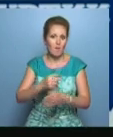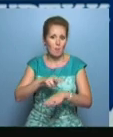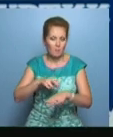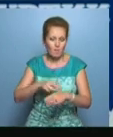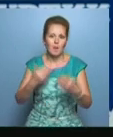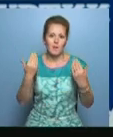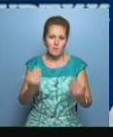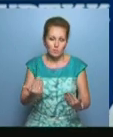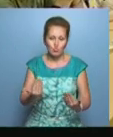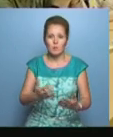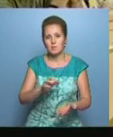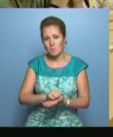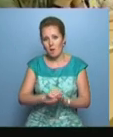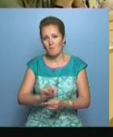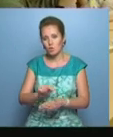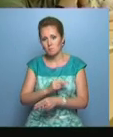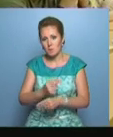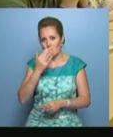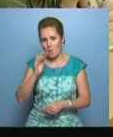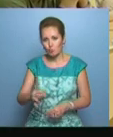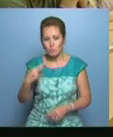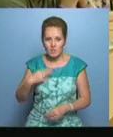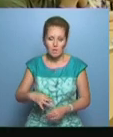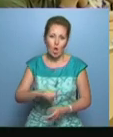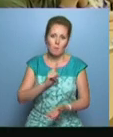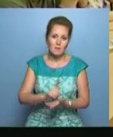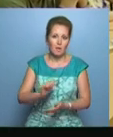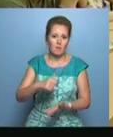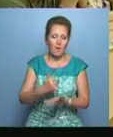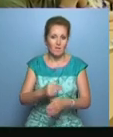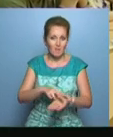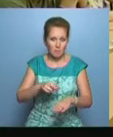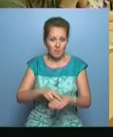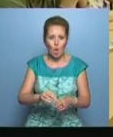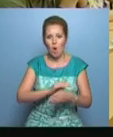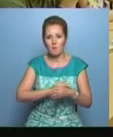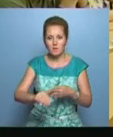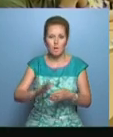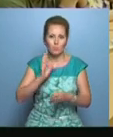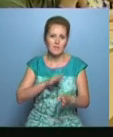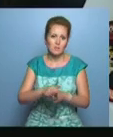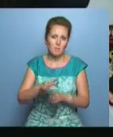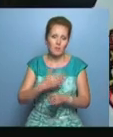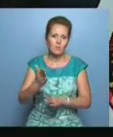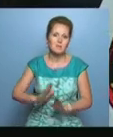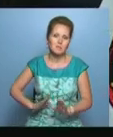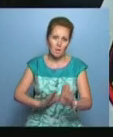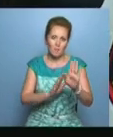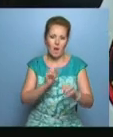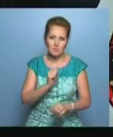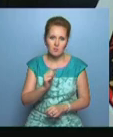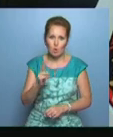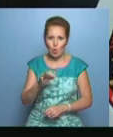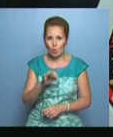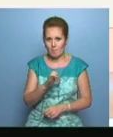офицер намерен заняться воспитанием младшего сына. Обязанности главы ГИБДД до официального назначения будет исполнять его заместитель Александр